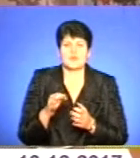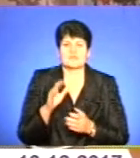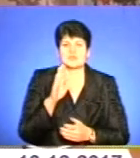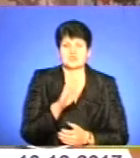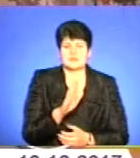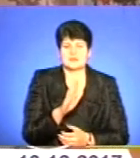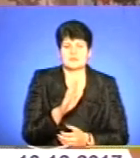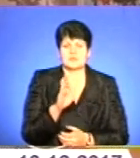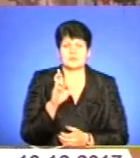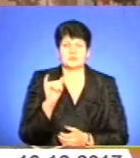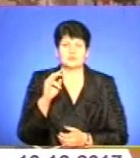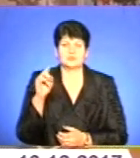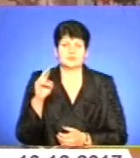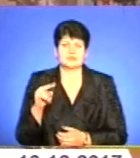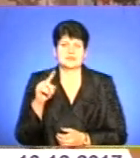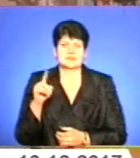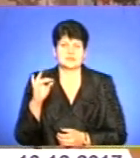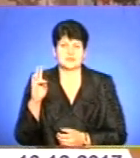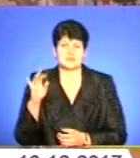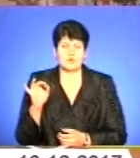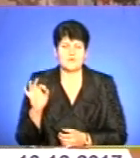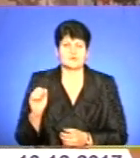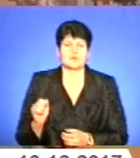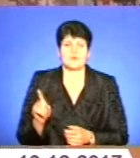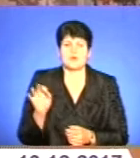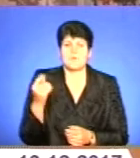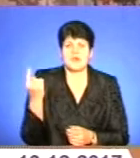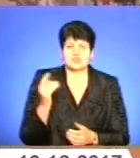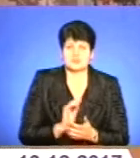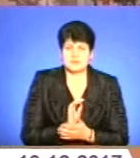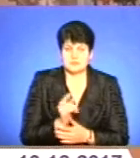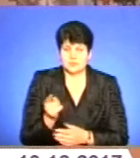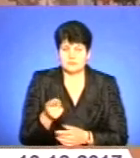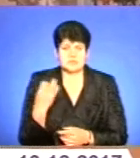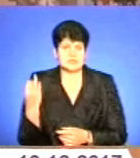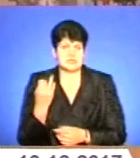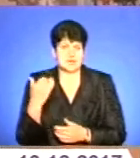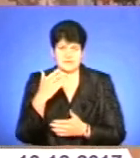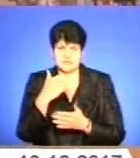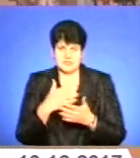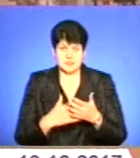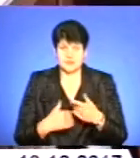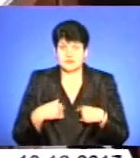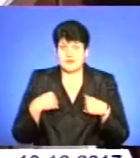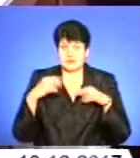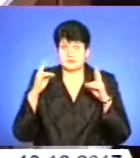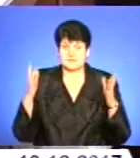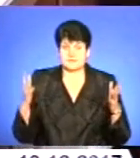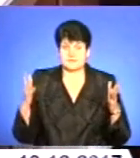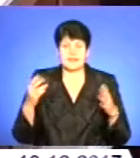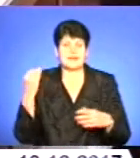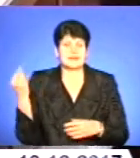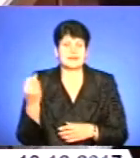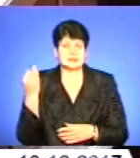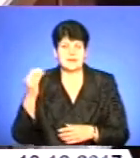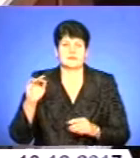В'ячеслава Будзиновського, про перші газети в Тернополі. Тут такі цікаві статті, чого навіть я й не знала. Ідею створення